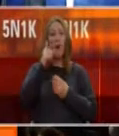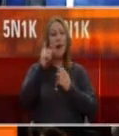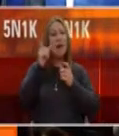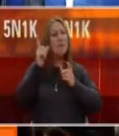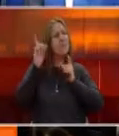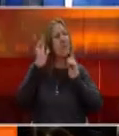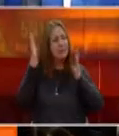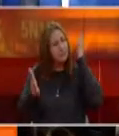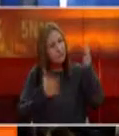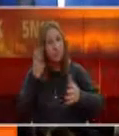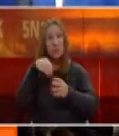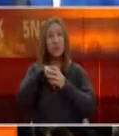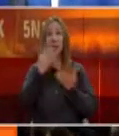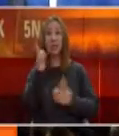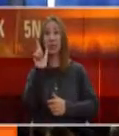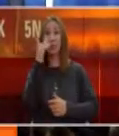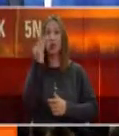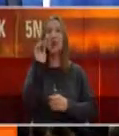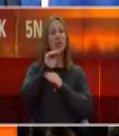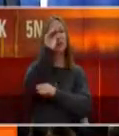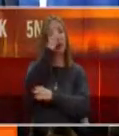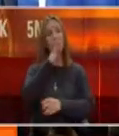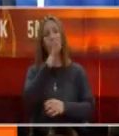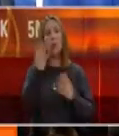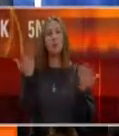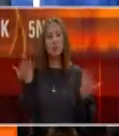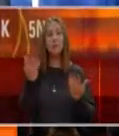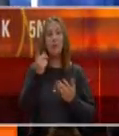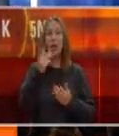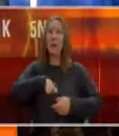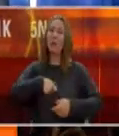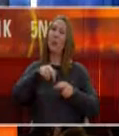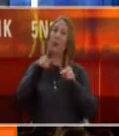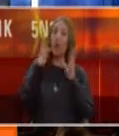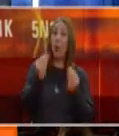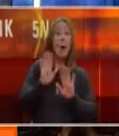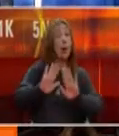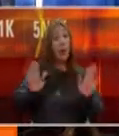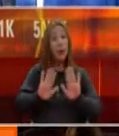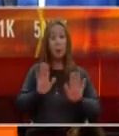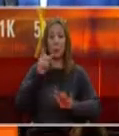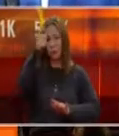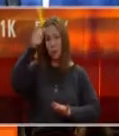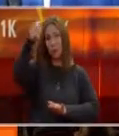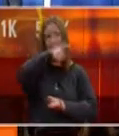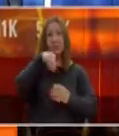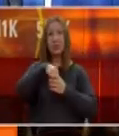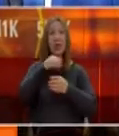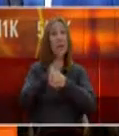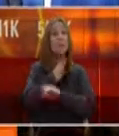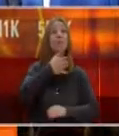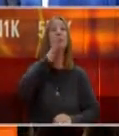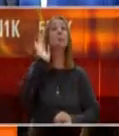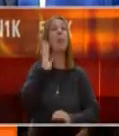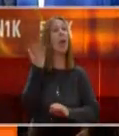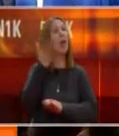ne kadar çok ihtiyaç olduğunu yaşayan biliyor. O yüzden belki abartıyorum gibi gelebilir ama pek çok kişi de Türkiye'de bu gerçeği bilmese de en